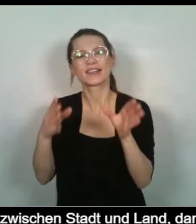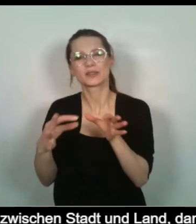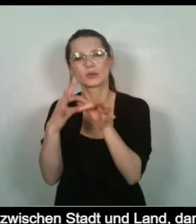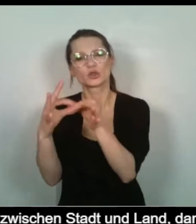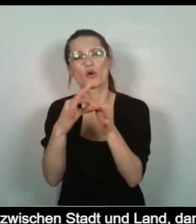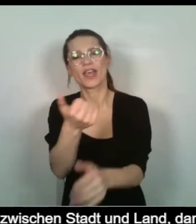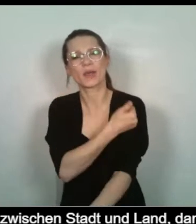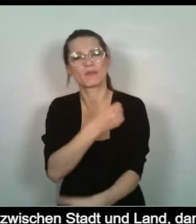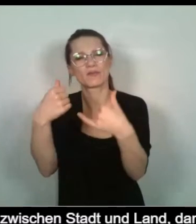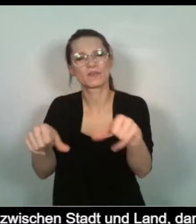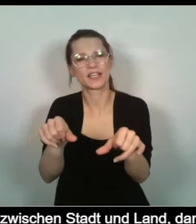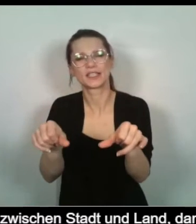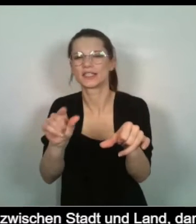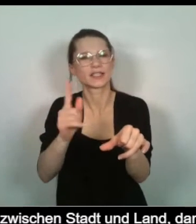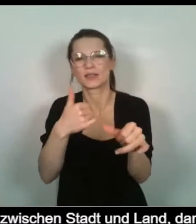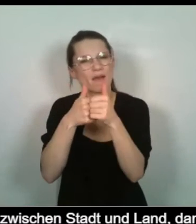gemacht.